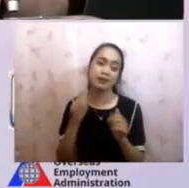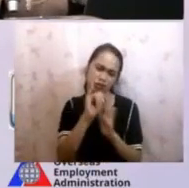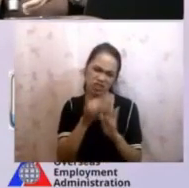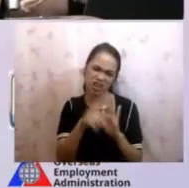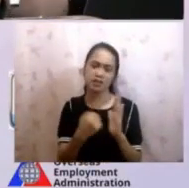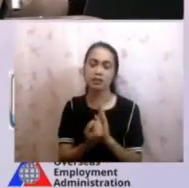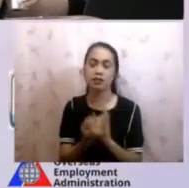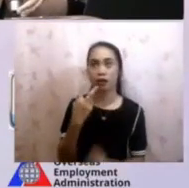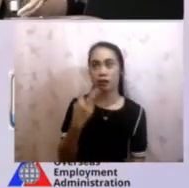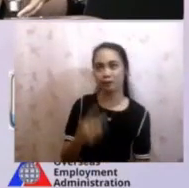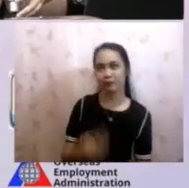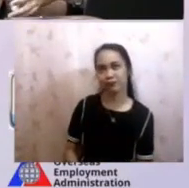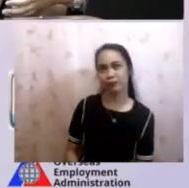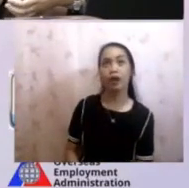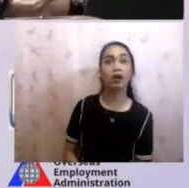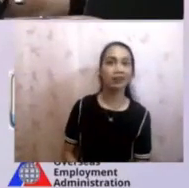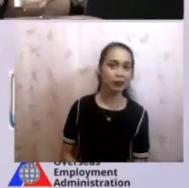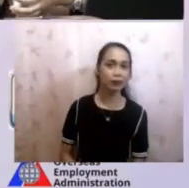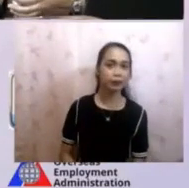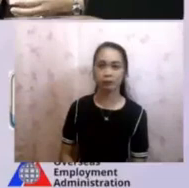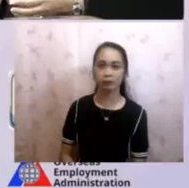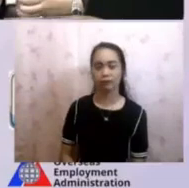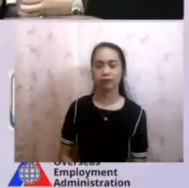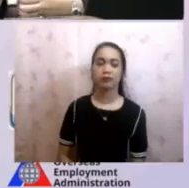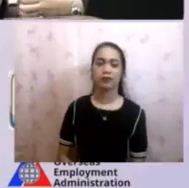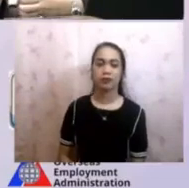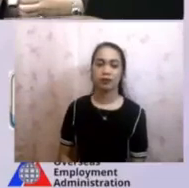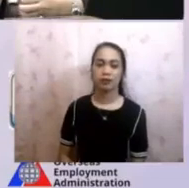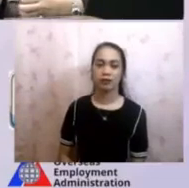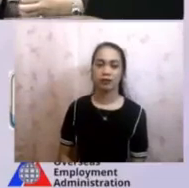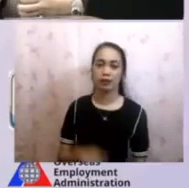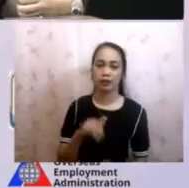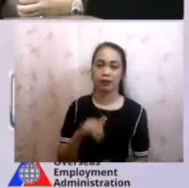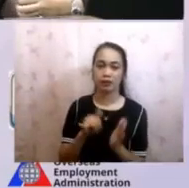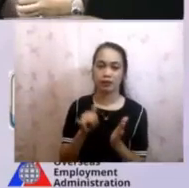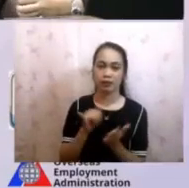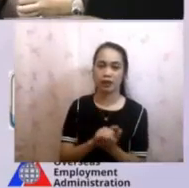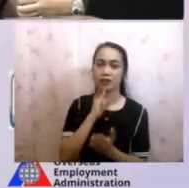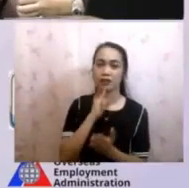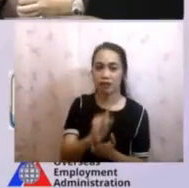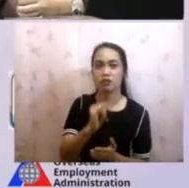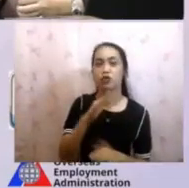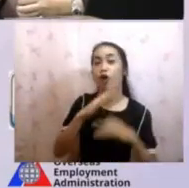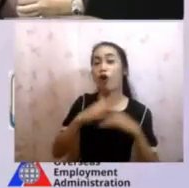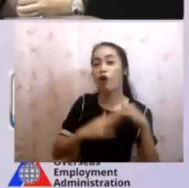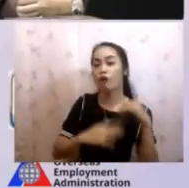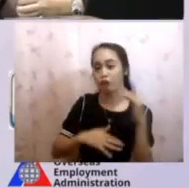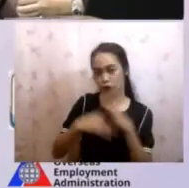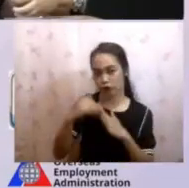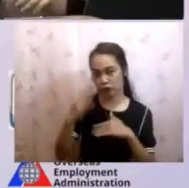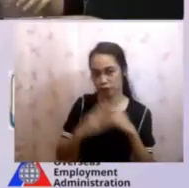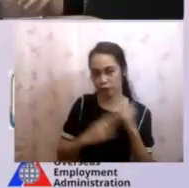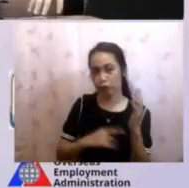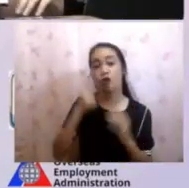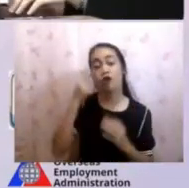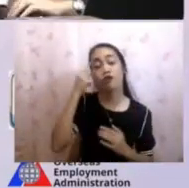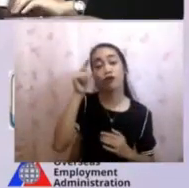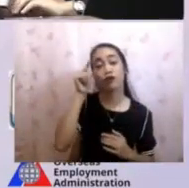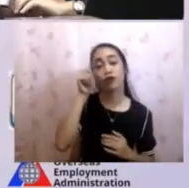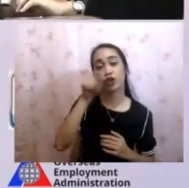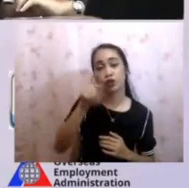stare kana mabot sa point nga nag-stare na kaniya. Miss diligid ko comfortable nga kanang